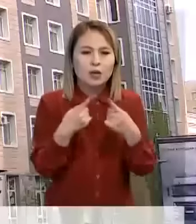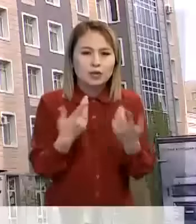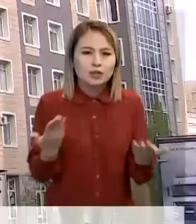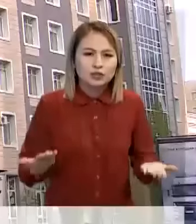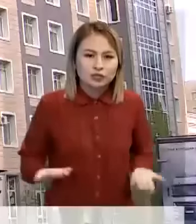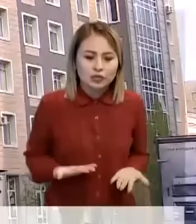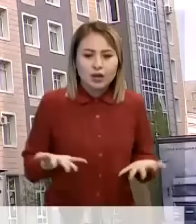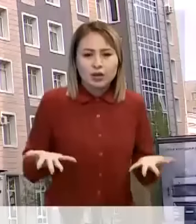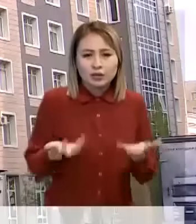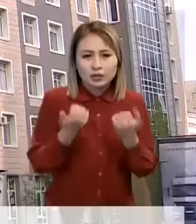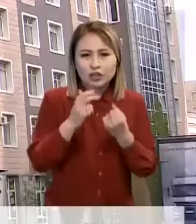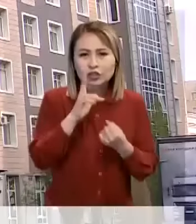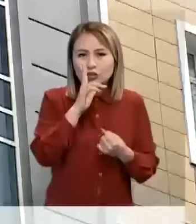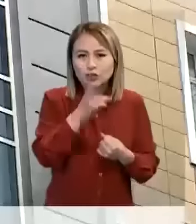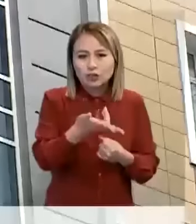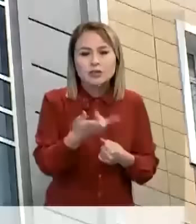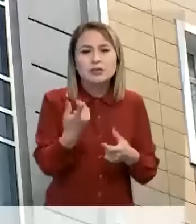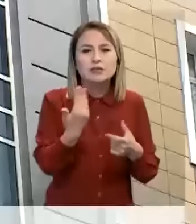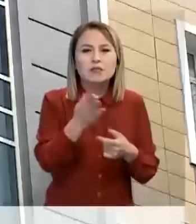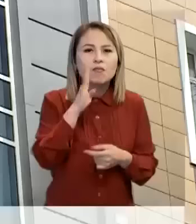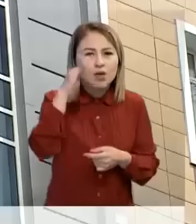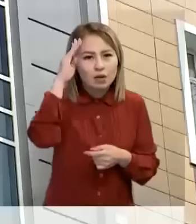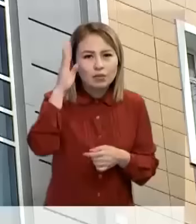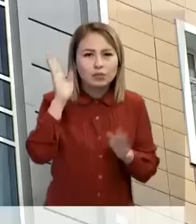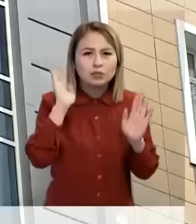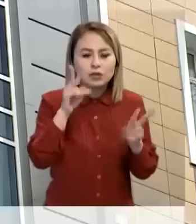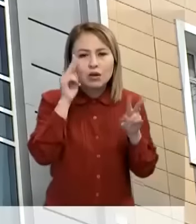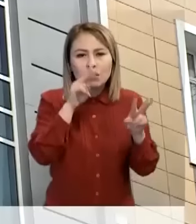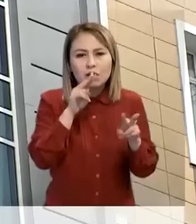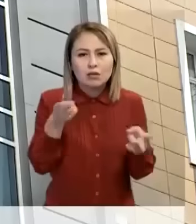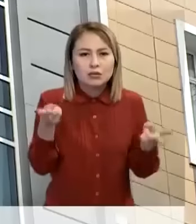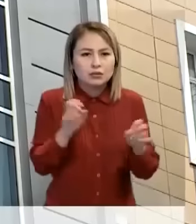Ал құтқарушылар 3 жастағы Айзеренің ата-анасына балаларын